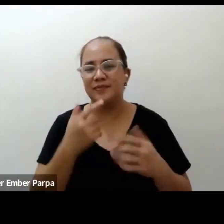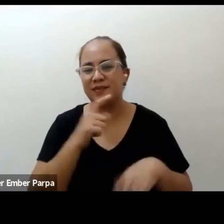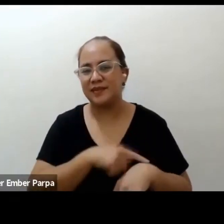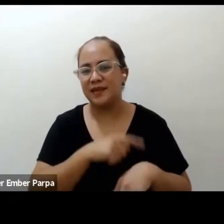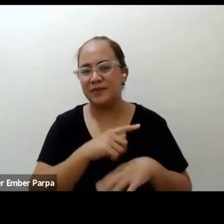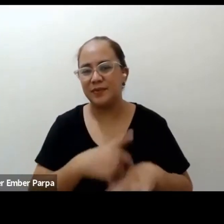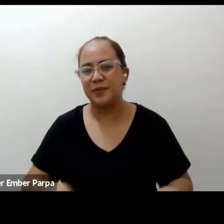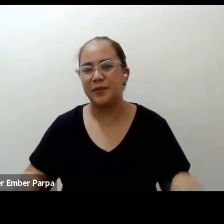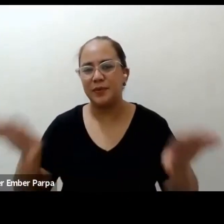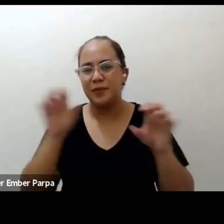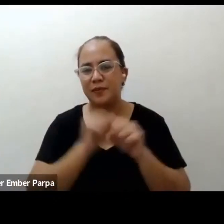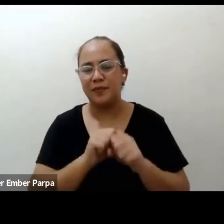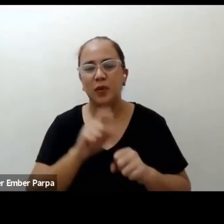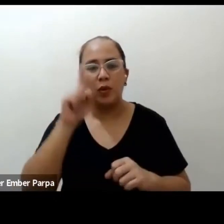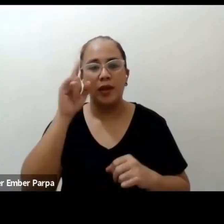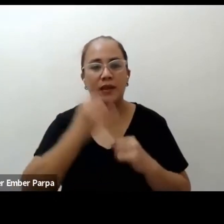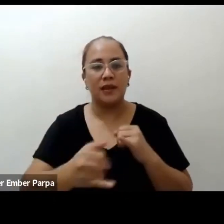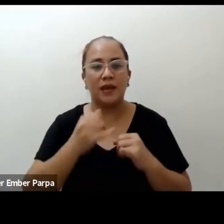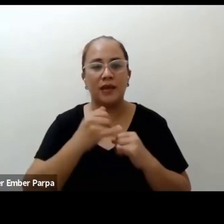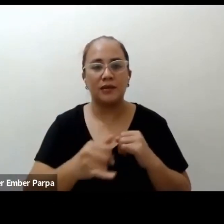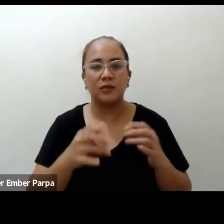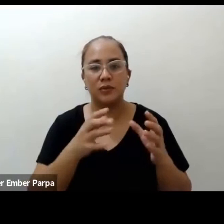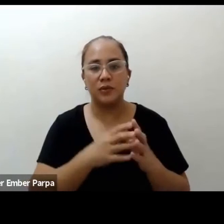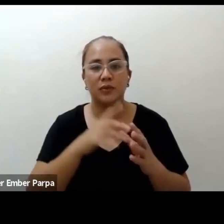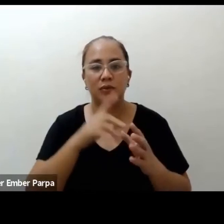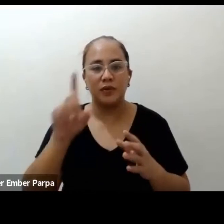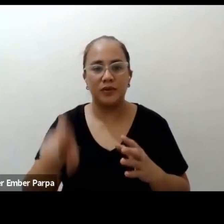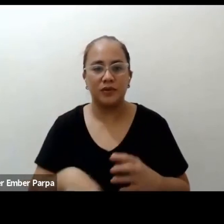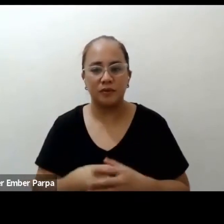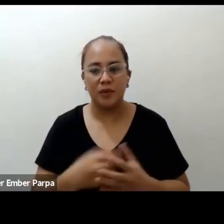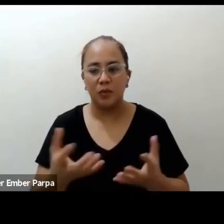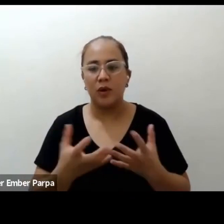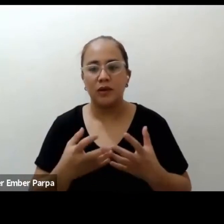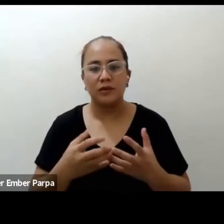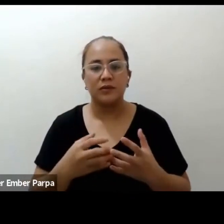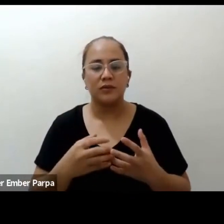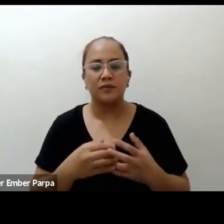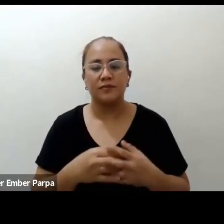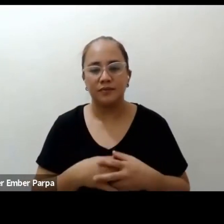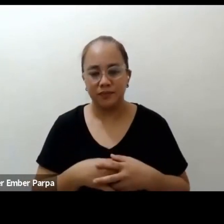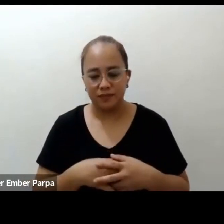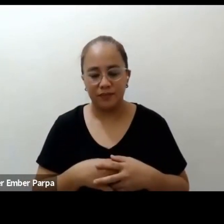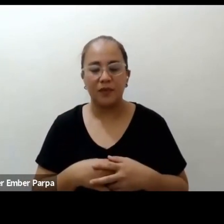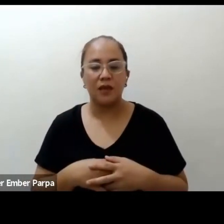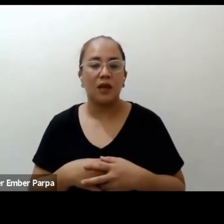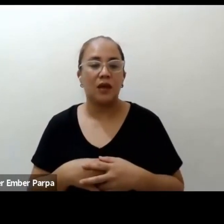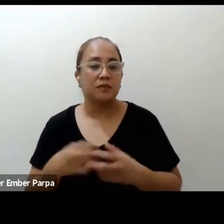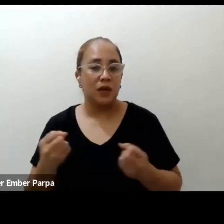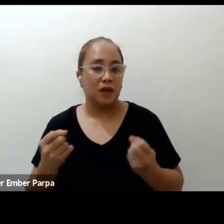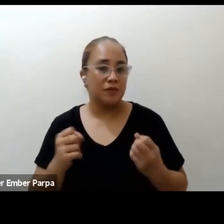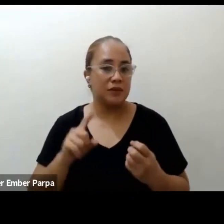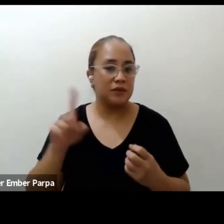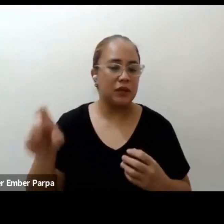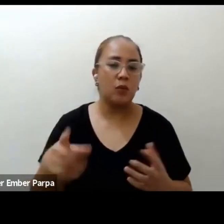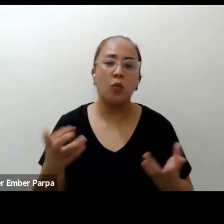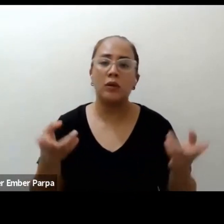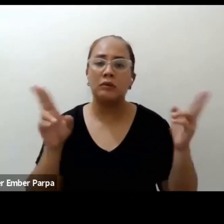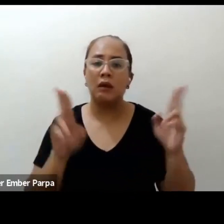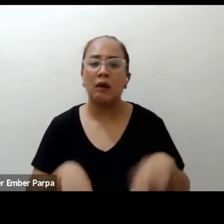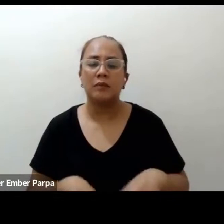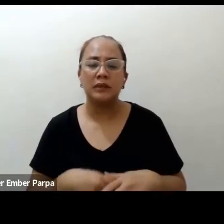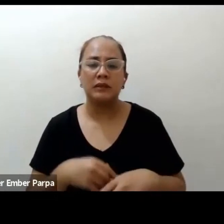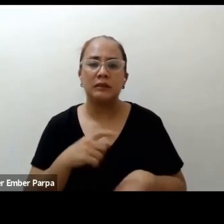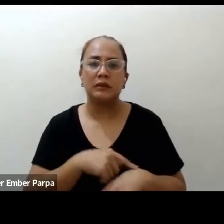ending and there is one last cluster of questions that I wanted to refer to. Maraming nagtanong nga, ano ang nangyari nga